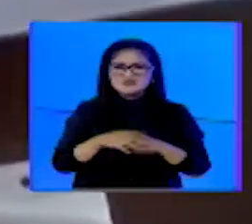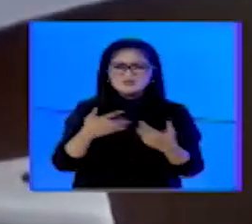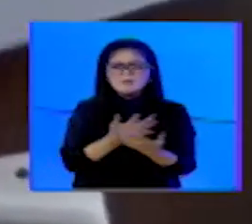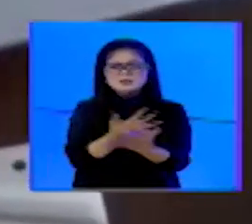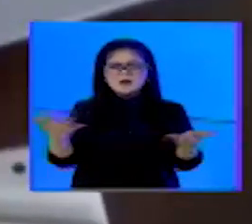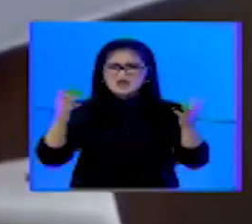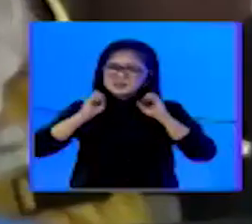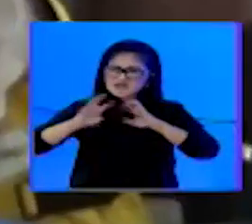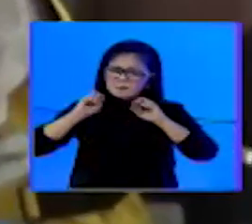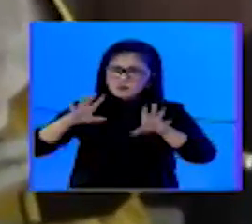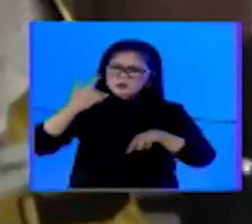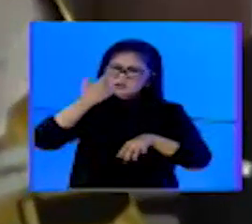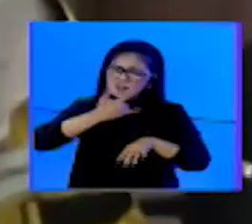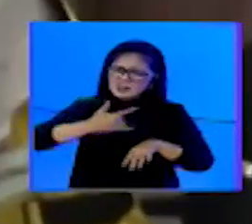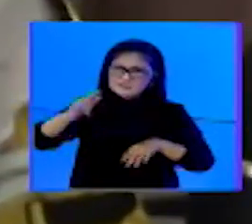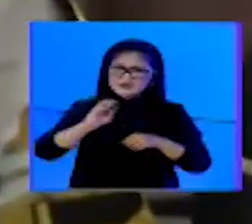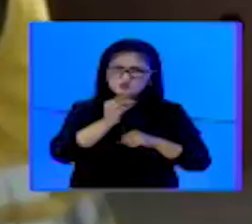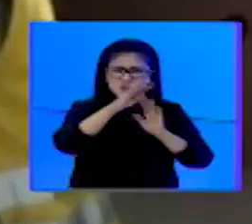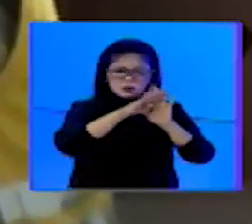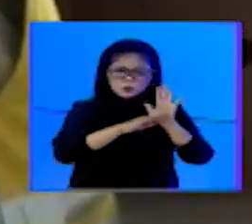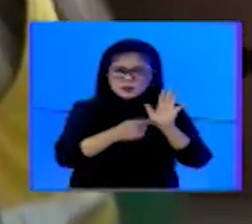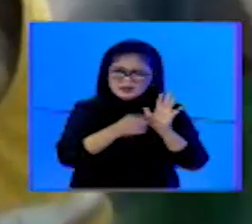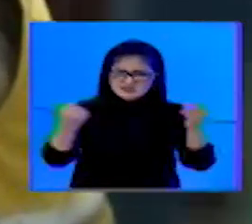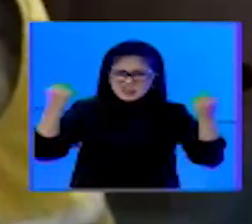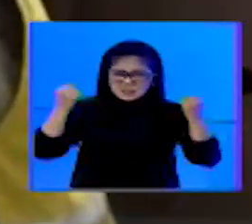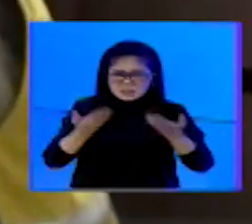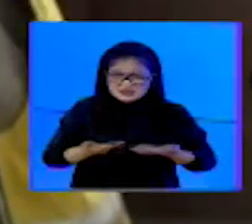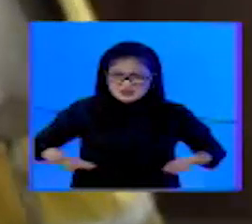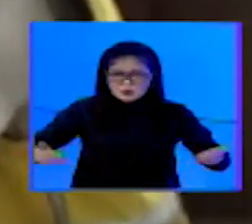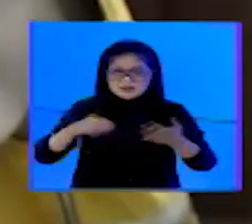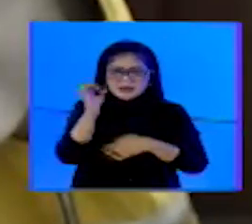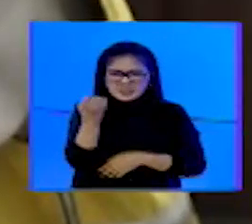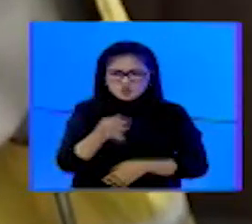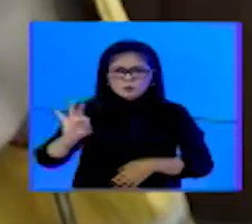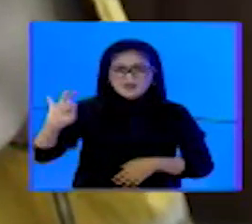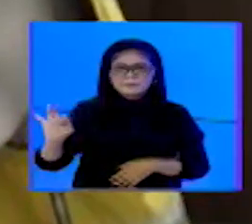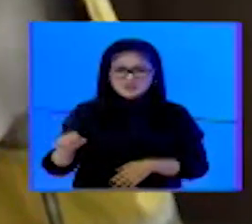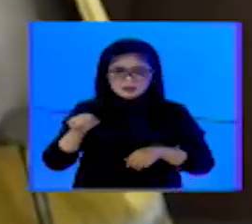protokol COVID-19 di masa new normal agar kasus COVID-19 tidak terus